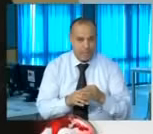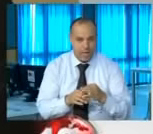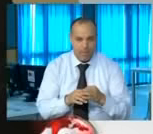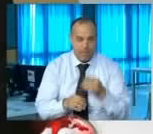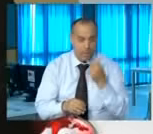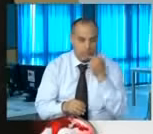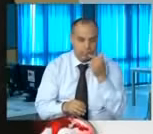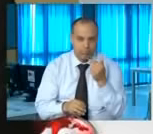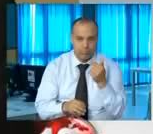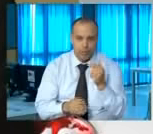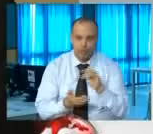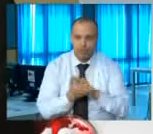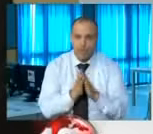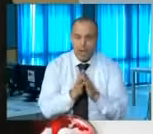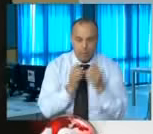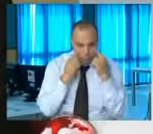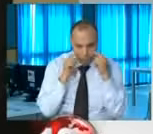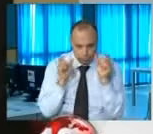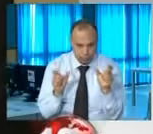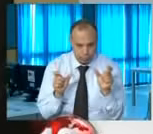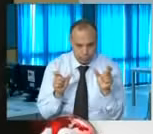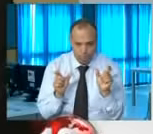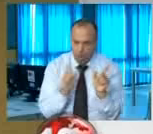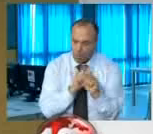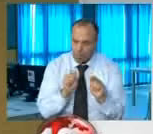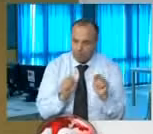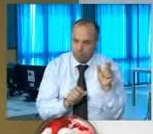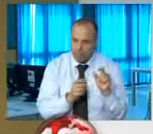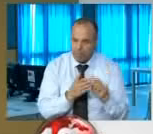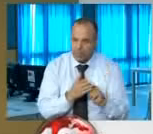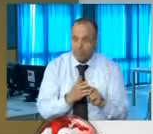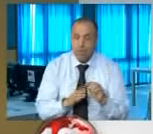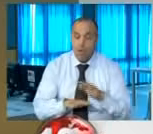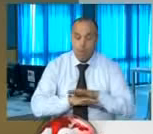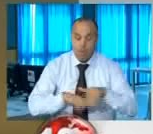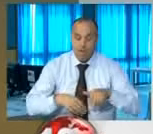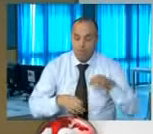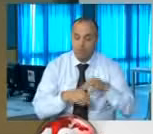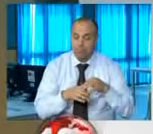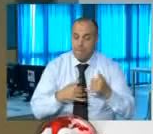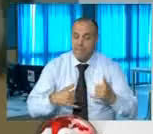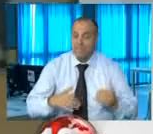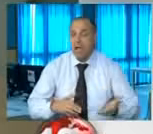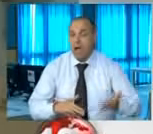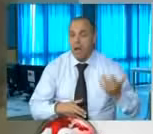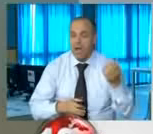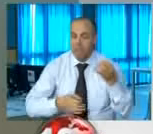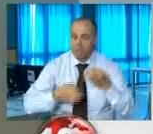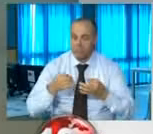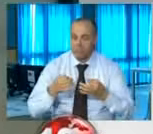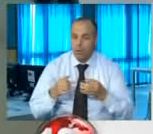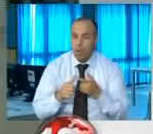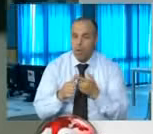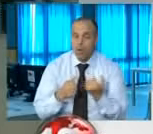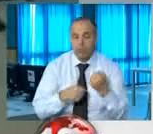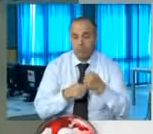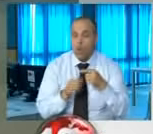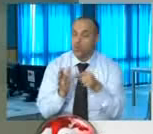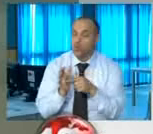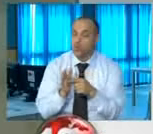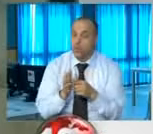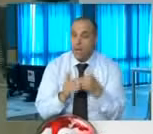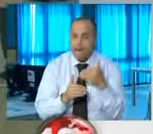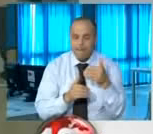غطتها جمعيه الملاحظه بعدد محترم جدا. انتهت انتخابات المجلس الاعلى للقضاء، اول مؤسسه دستوريه